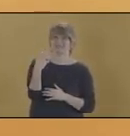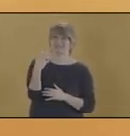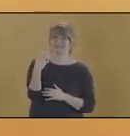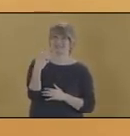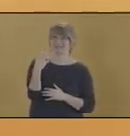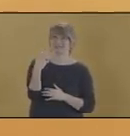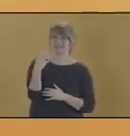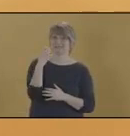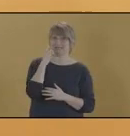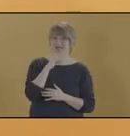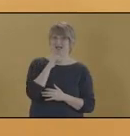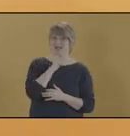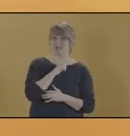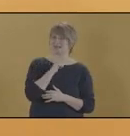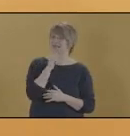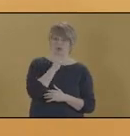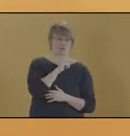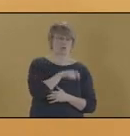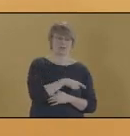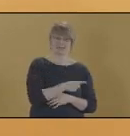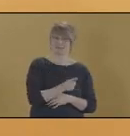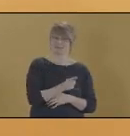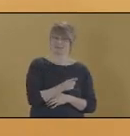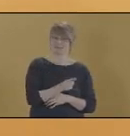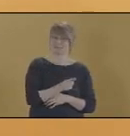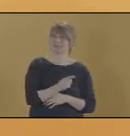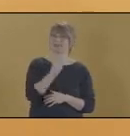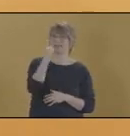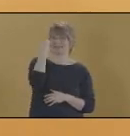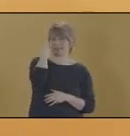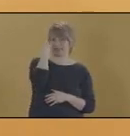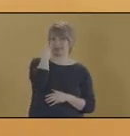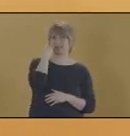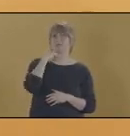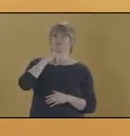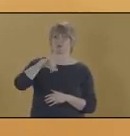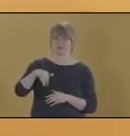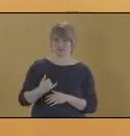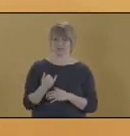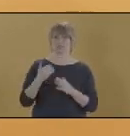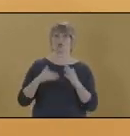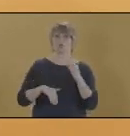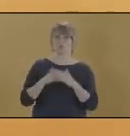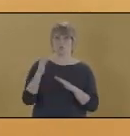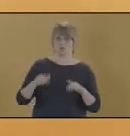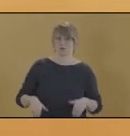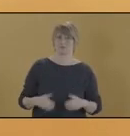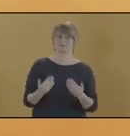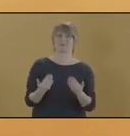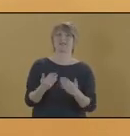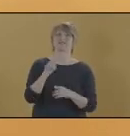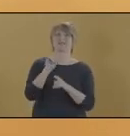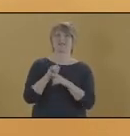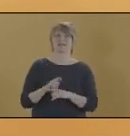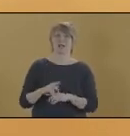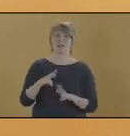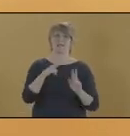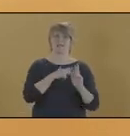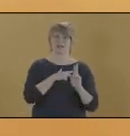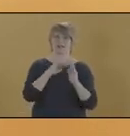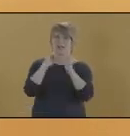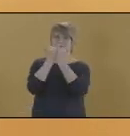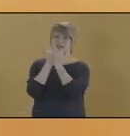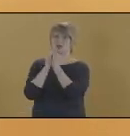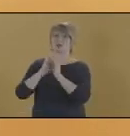Jugendlichen. Also haben wir jetzt ab gestern unser neues Projekt gestartet, Digitale Wahrheiten, das sich an Eltern